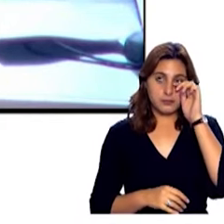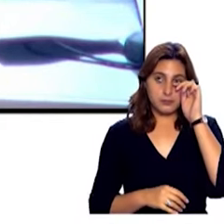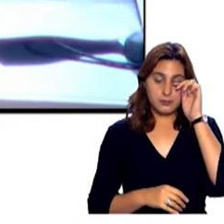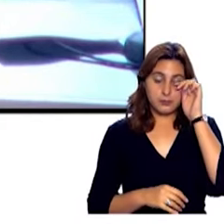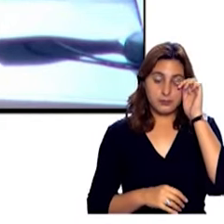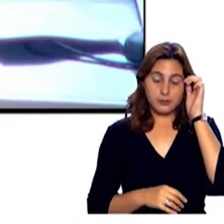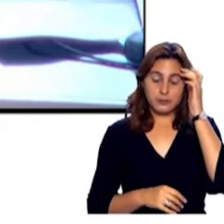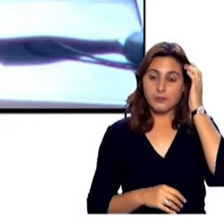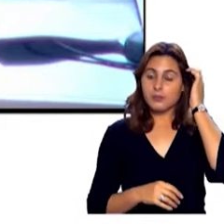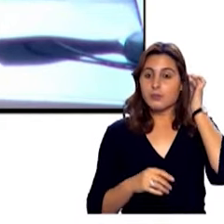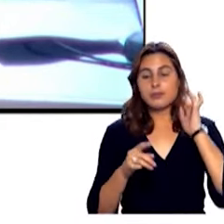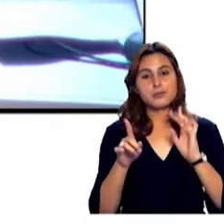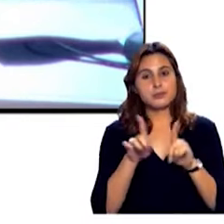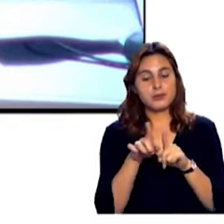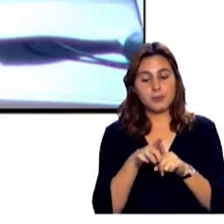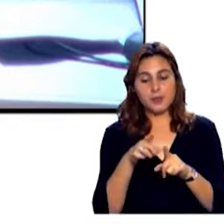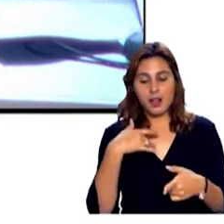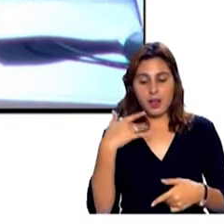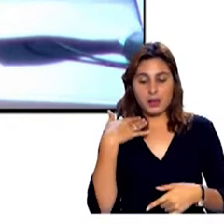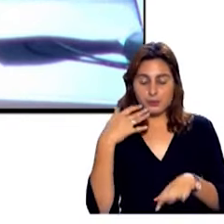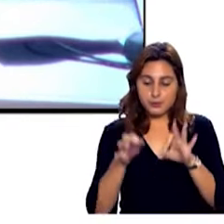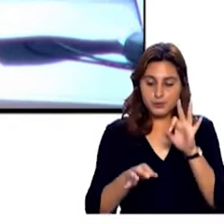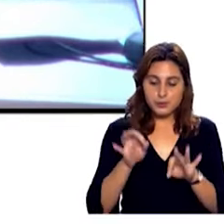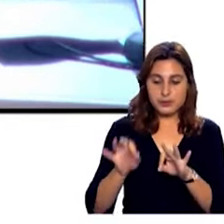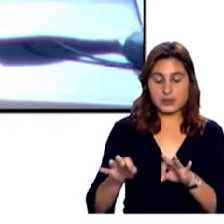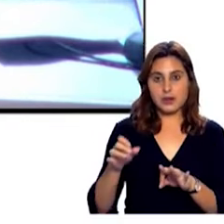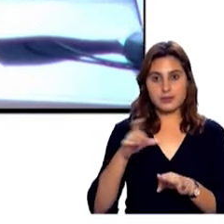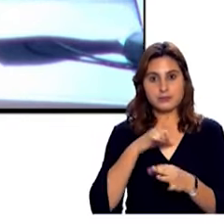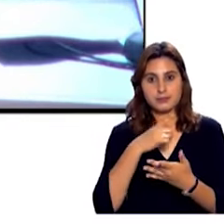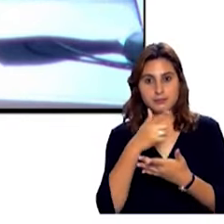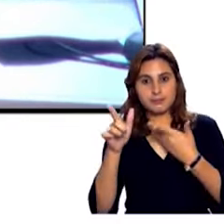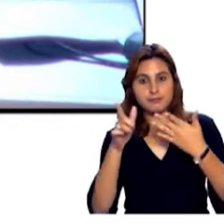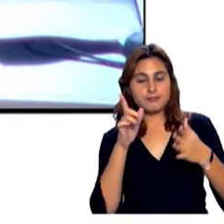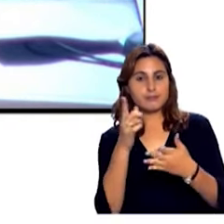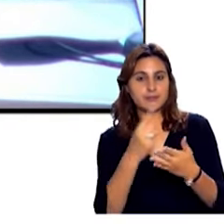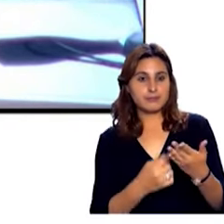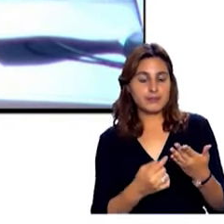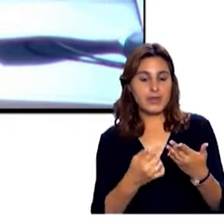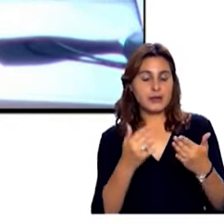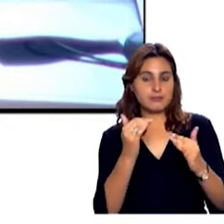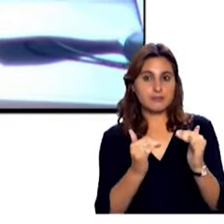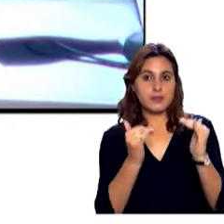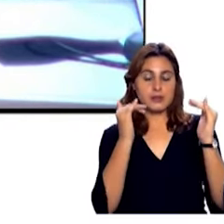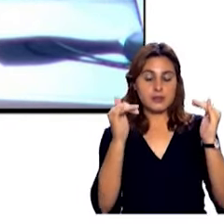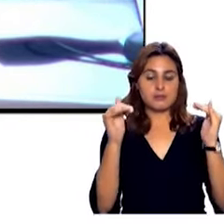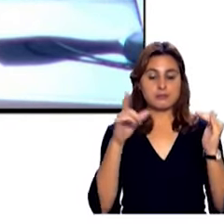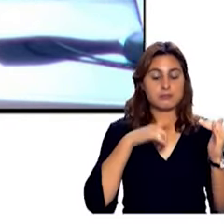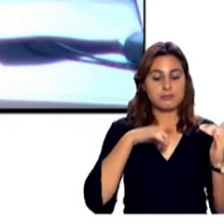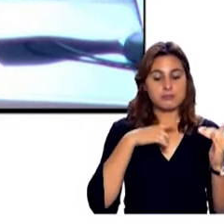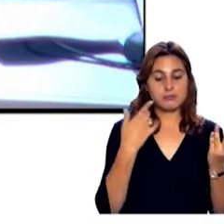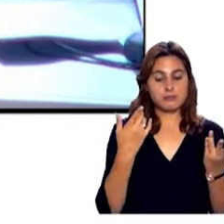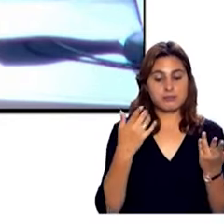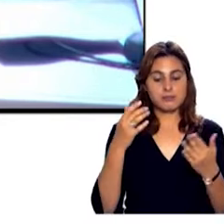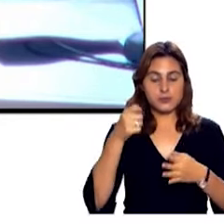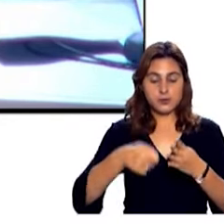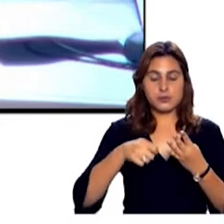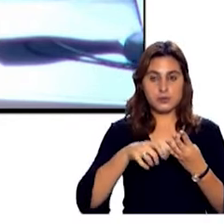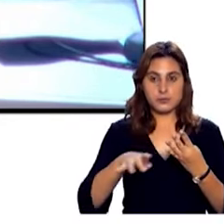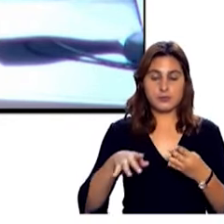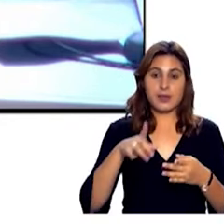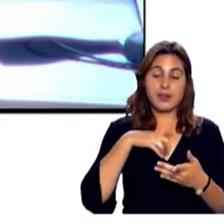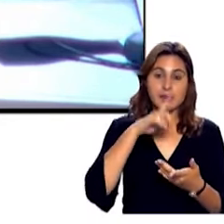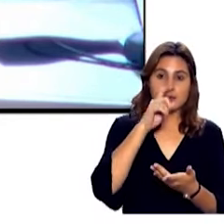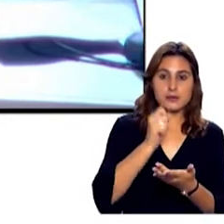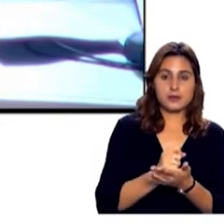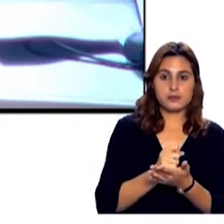juge ET on ne peut pas forcer un juge à trancher d'une certaine mani donc de la même façon les décisions